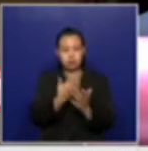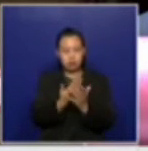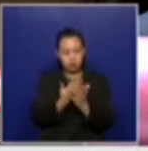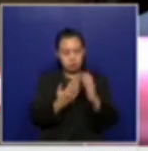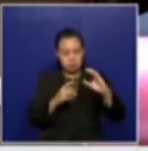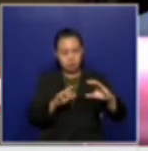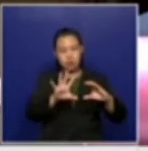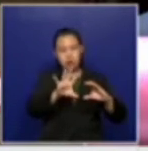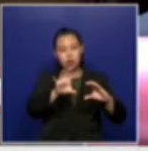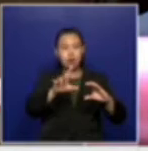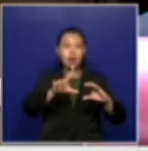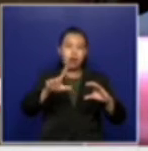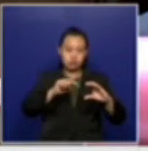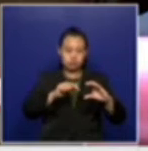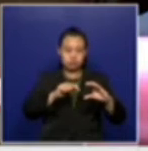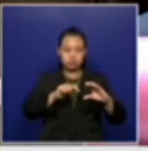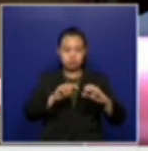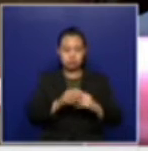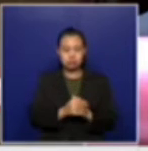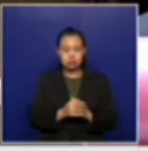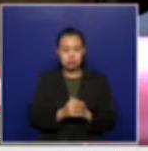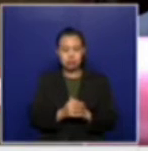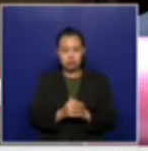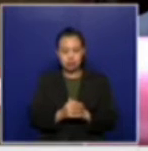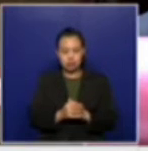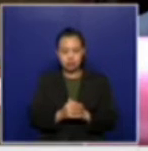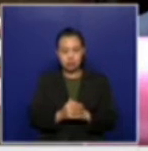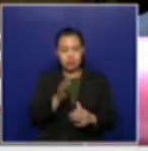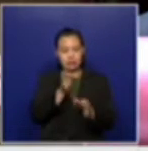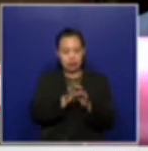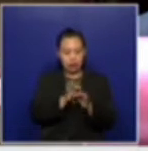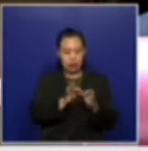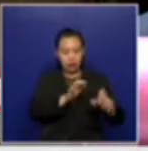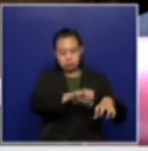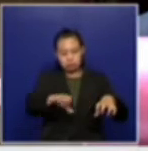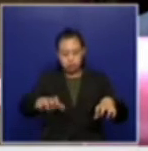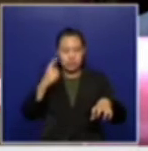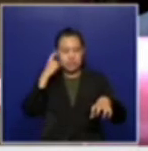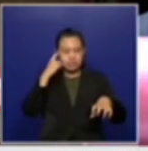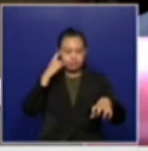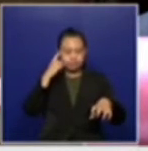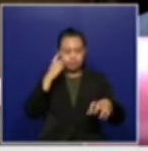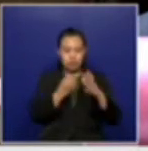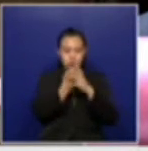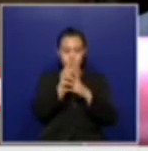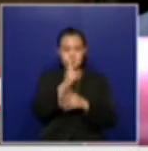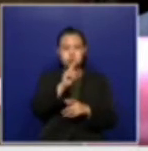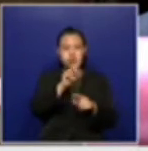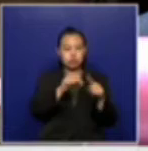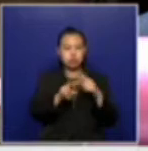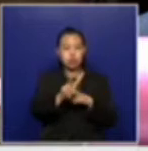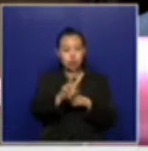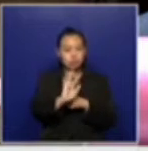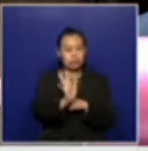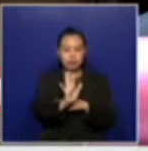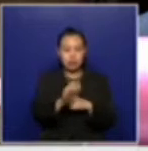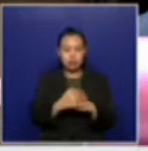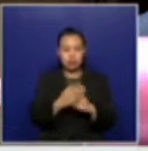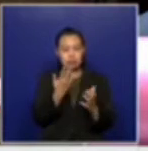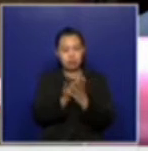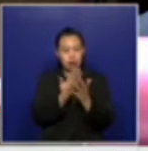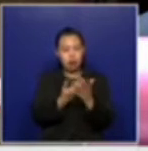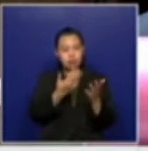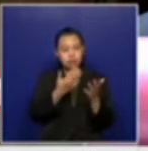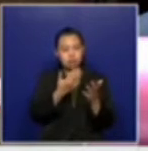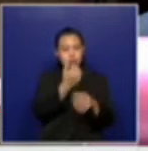ดังนั้นสถาบันการเงินนี่ก็ต้องสร้างเงื่อนไขเพิ่มเติมครับไม่คิดดอกเบี้ย 2% แต่ว่าคิดค่าธรรมเนียมเพิ่ม